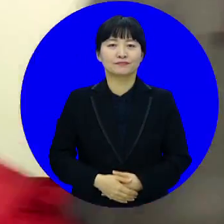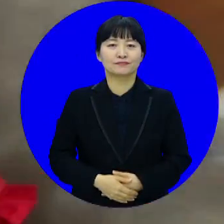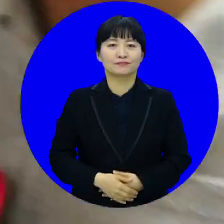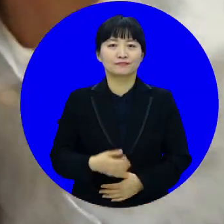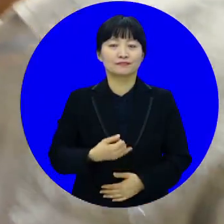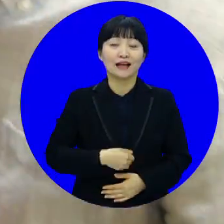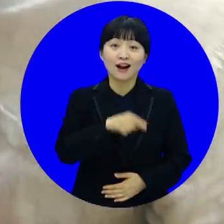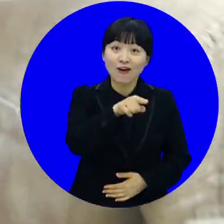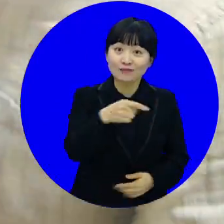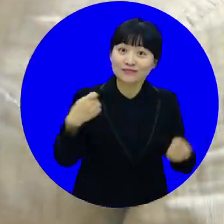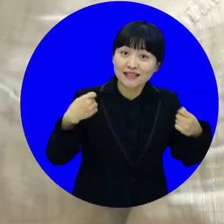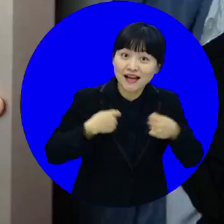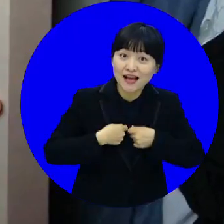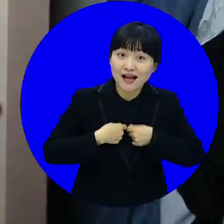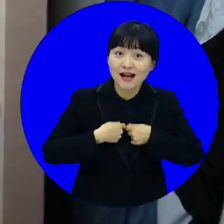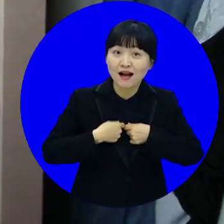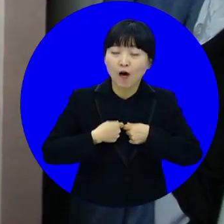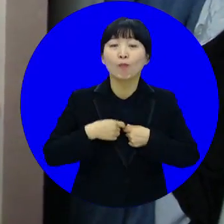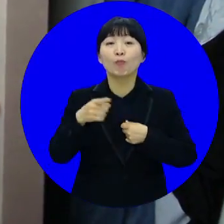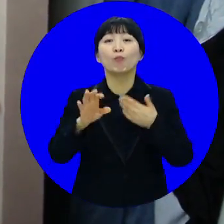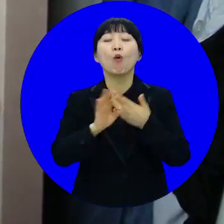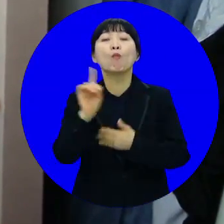미나야, 이거 입자.